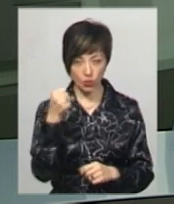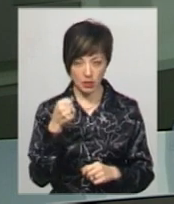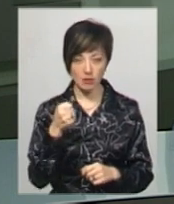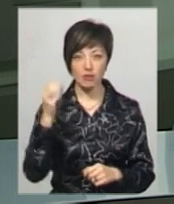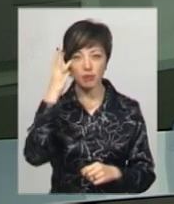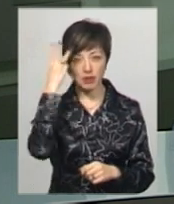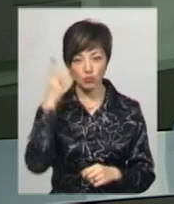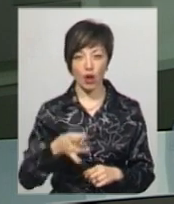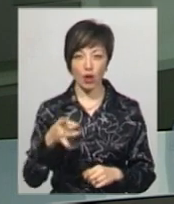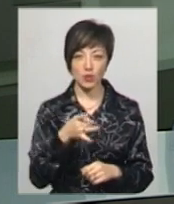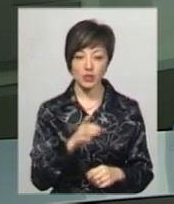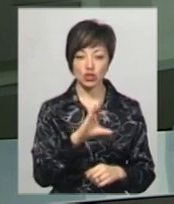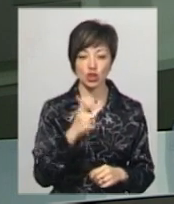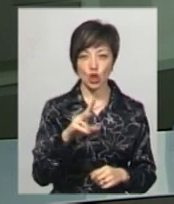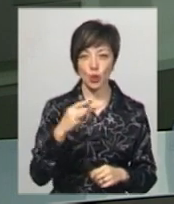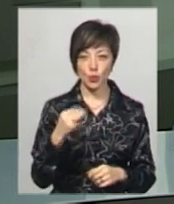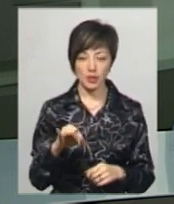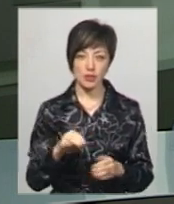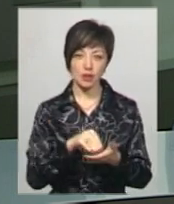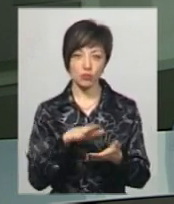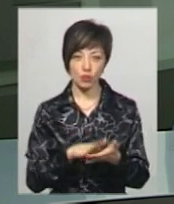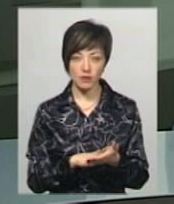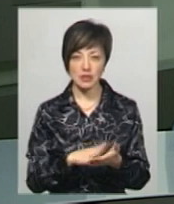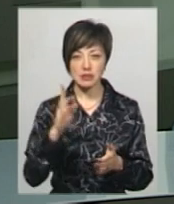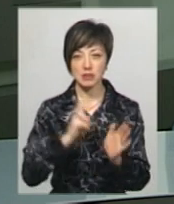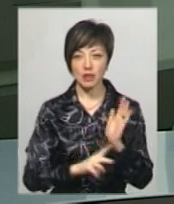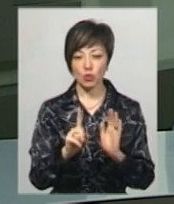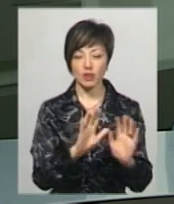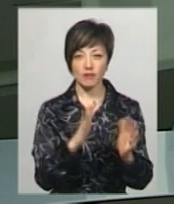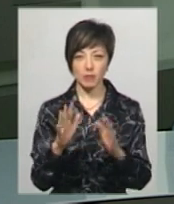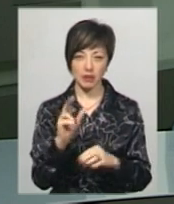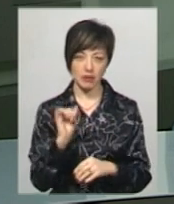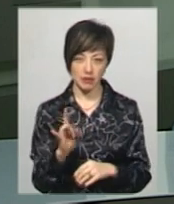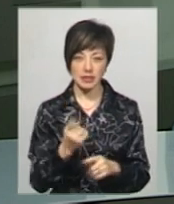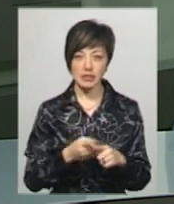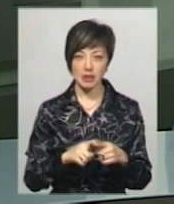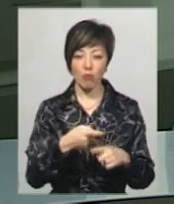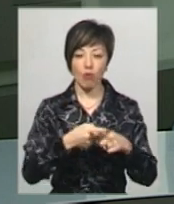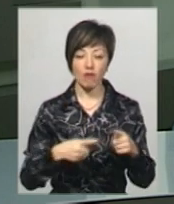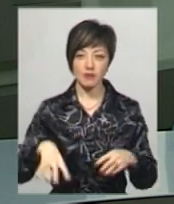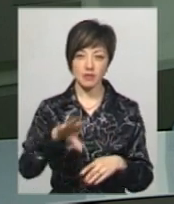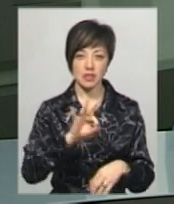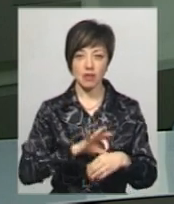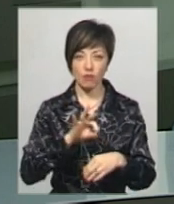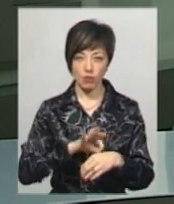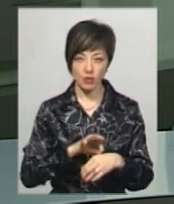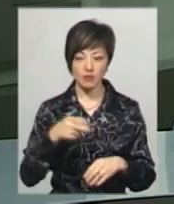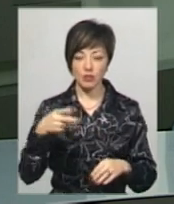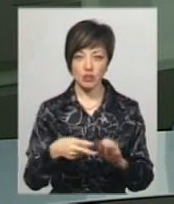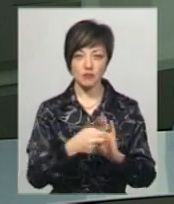В Хмельницькому районі за січень-лютий цього року зареєстровано 71 випадок кору. Це половина всієї захворюваності